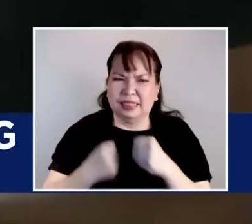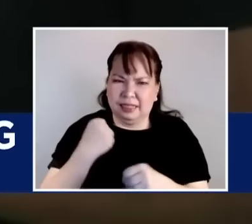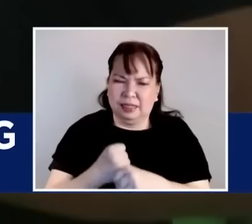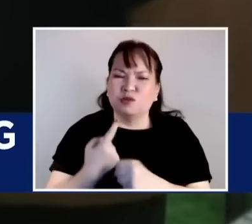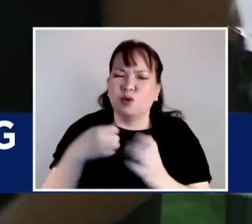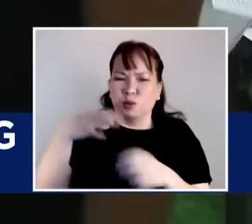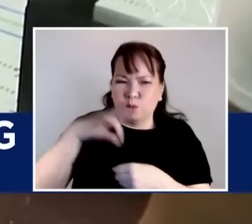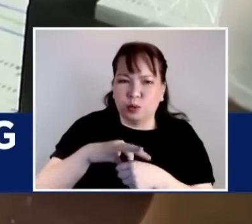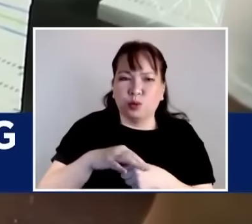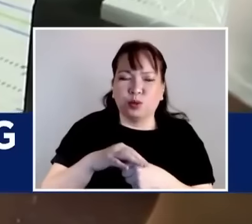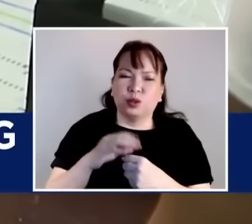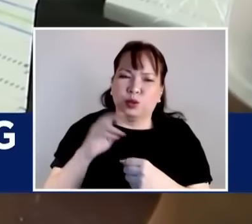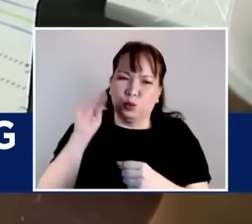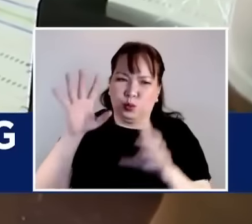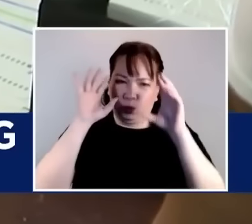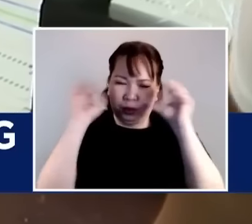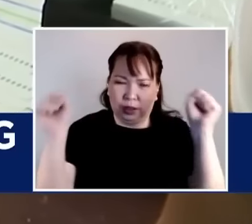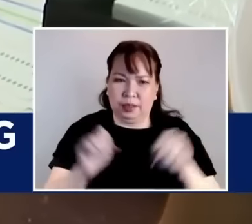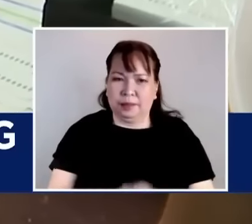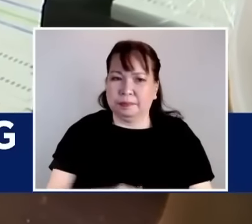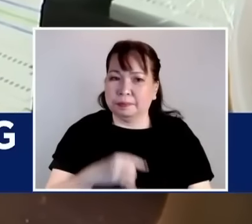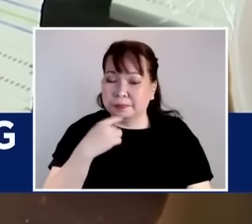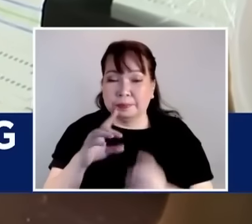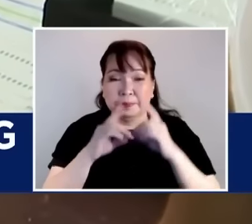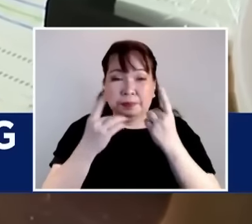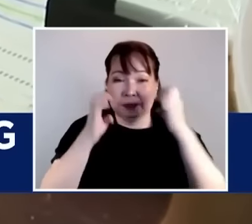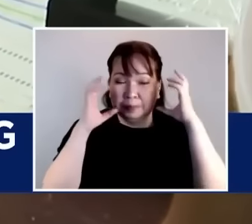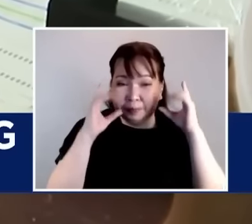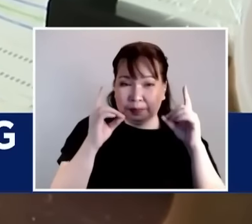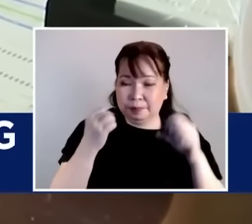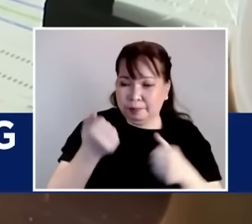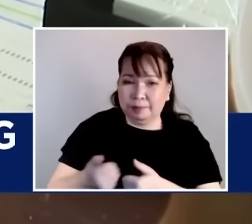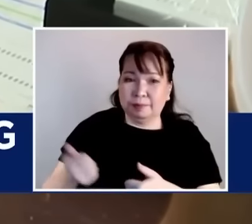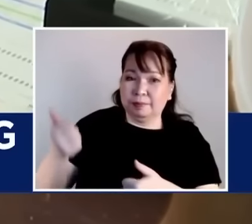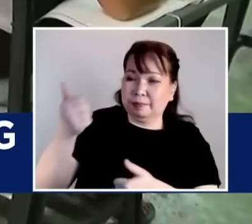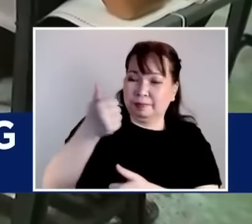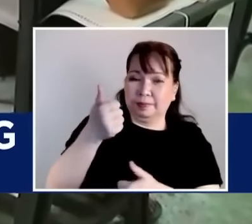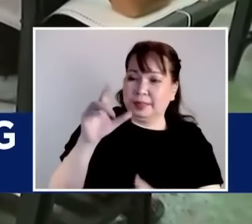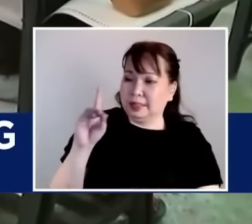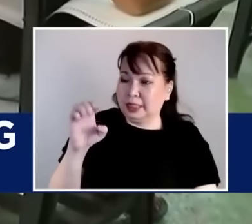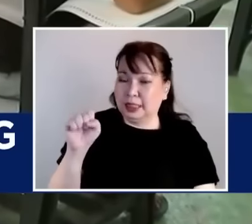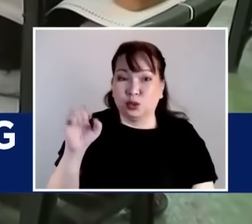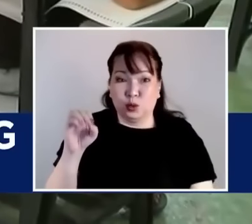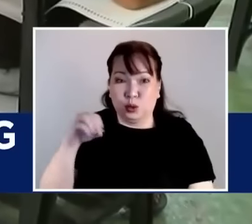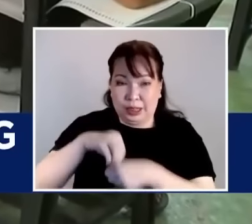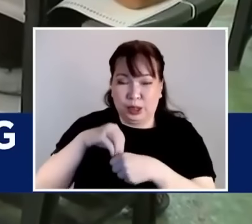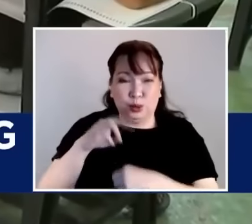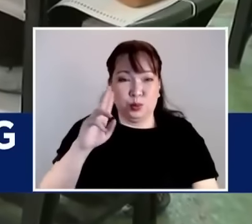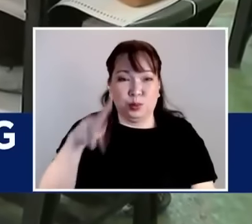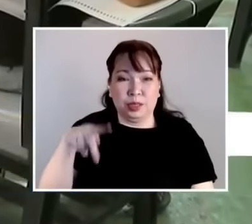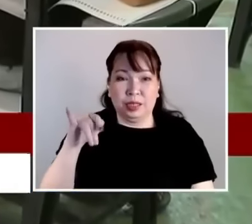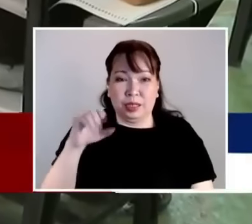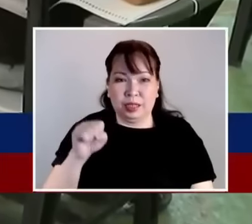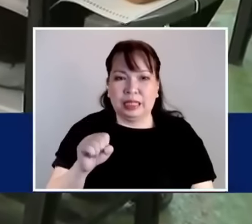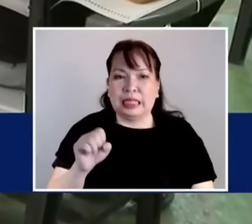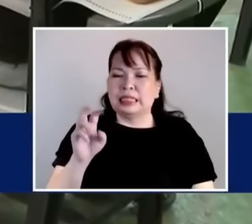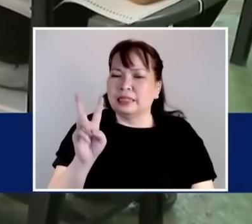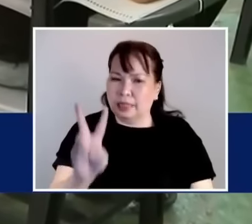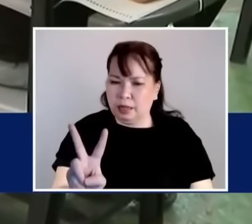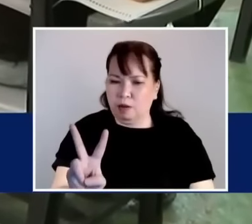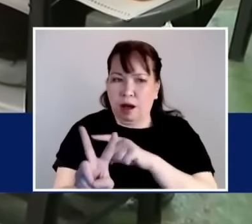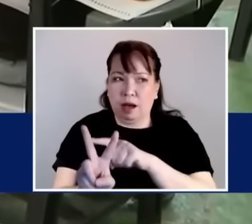pangulo. Ayon sa DepEd Supervisor Official o DESO dito sa UPIS, 2 lang sa 19